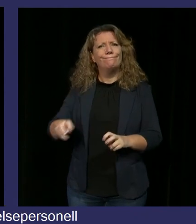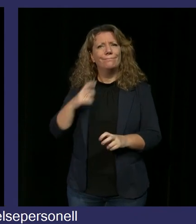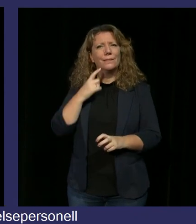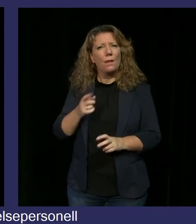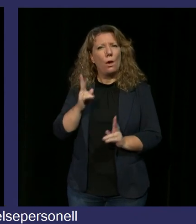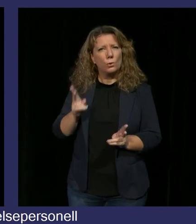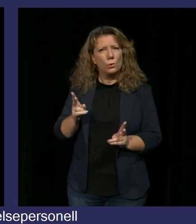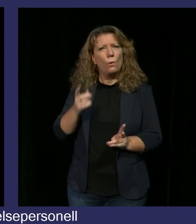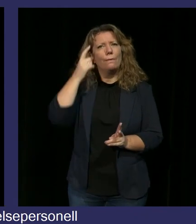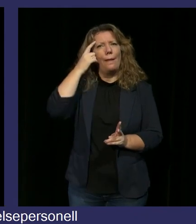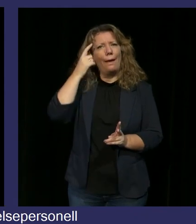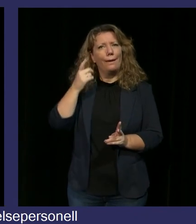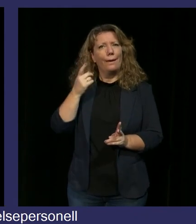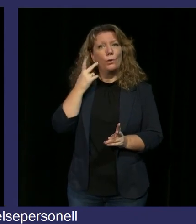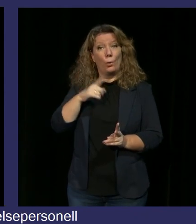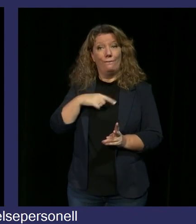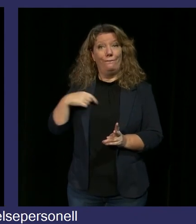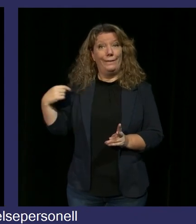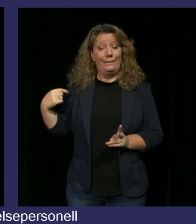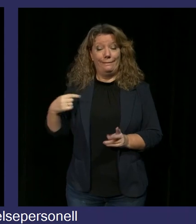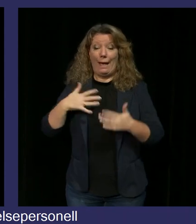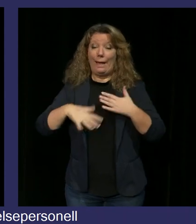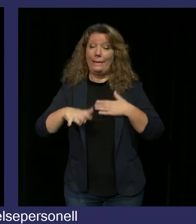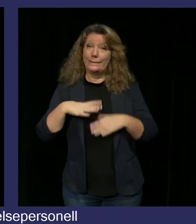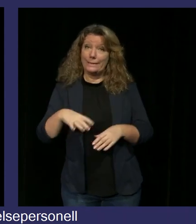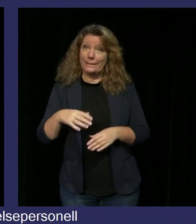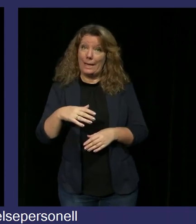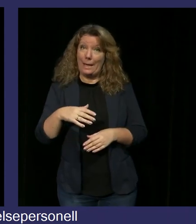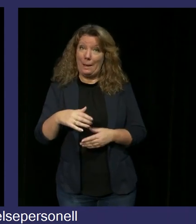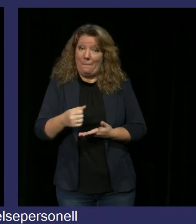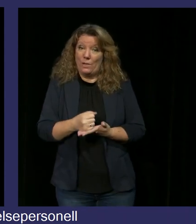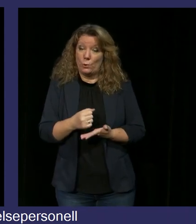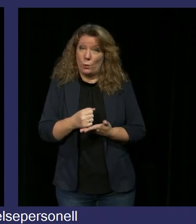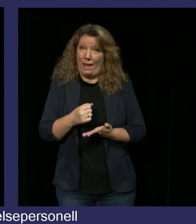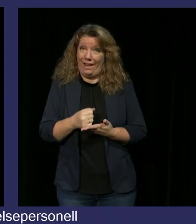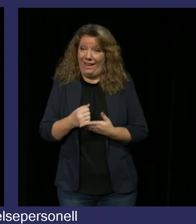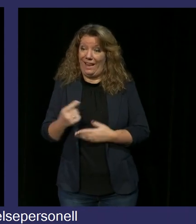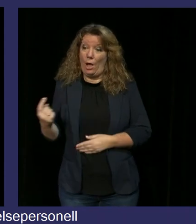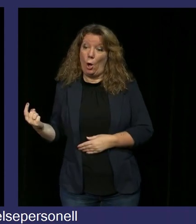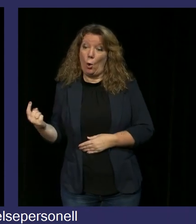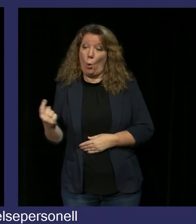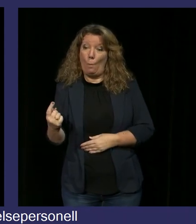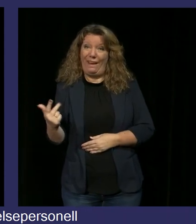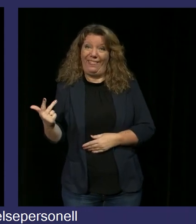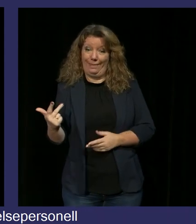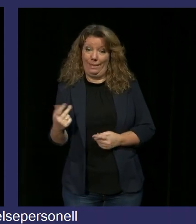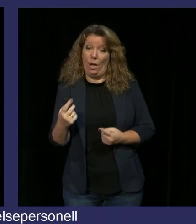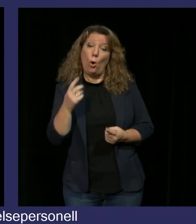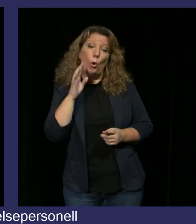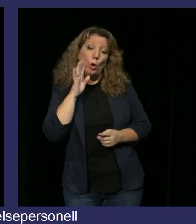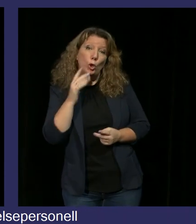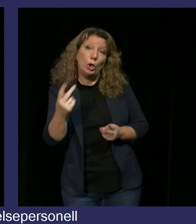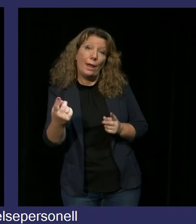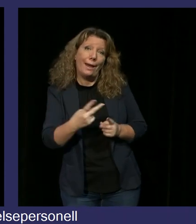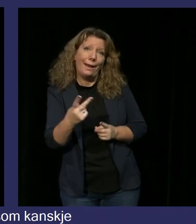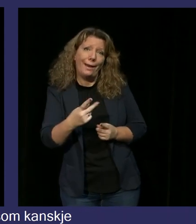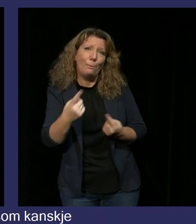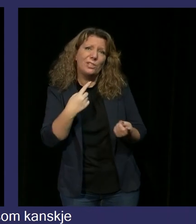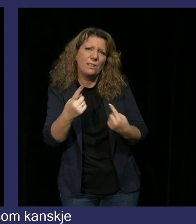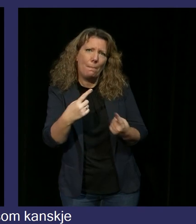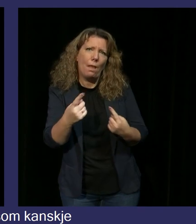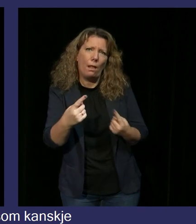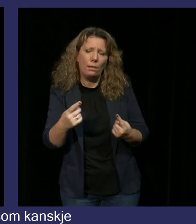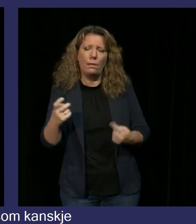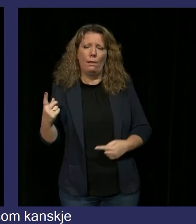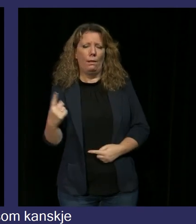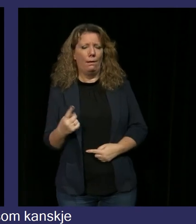inn som helsepersonell og lytter på den samtalen, ofte så ser vi mye mer som kunne ha